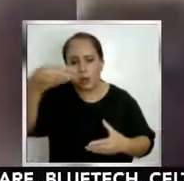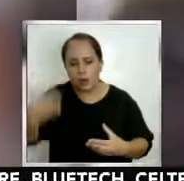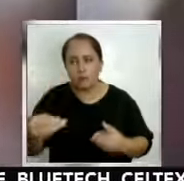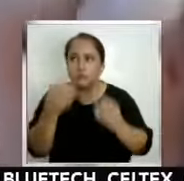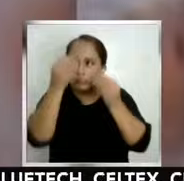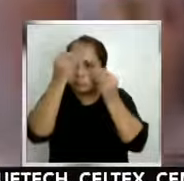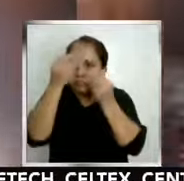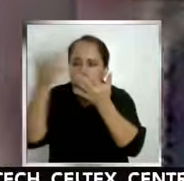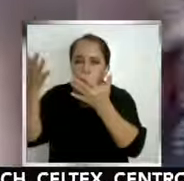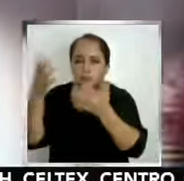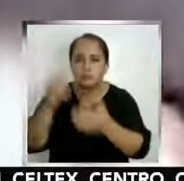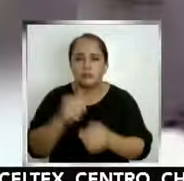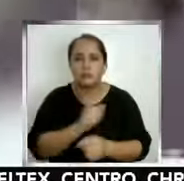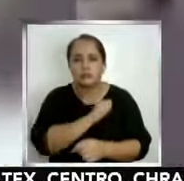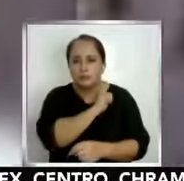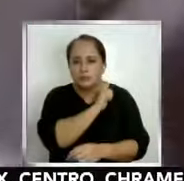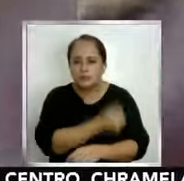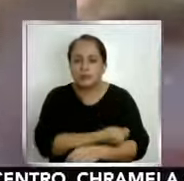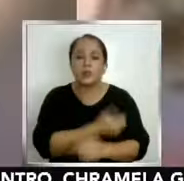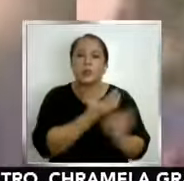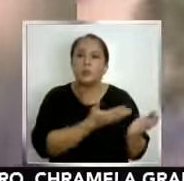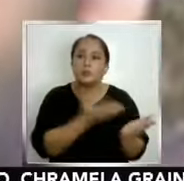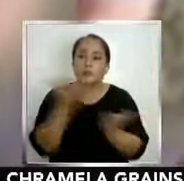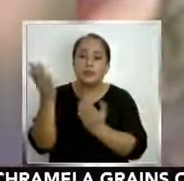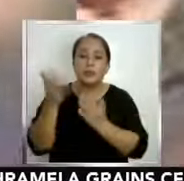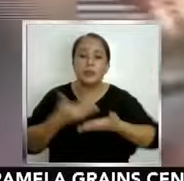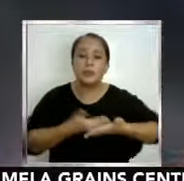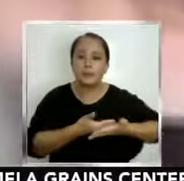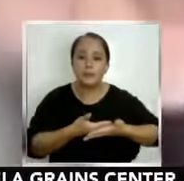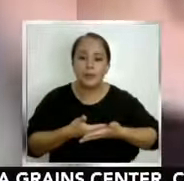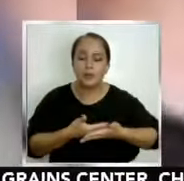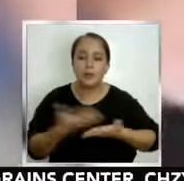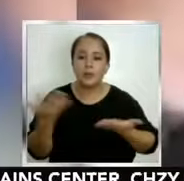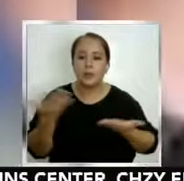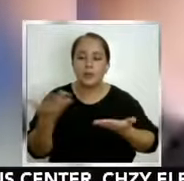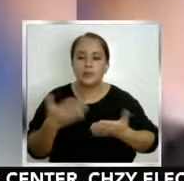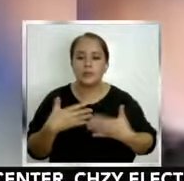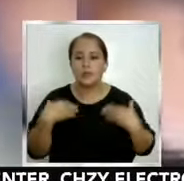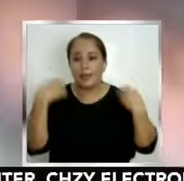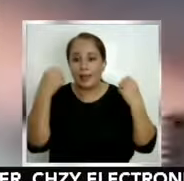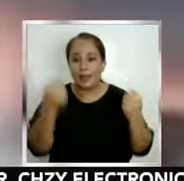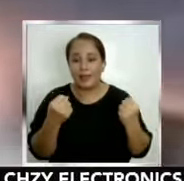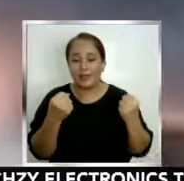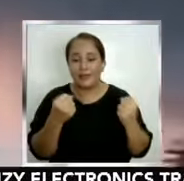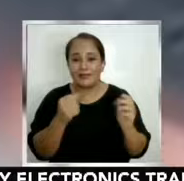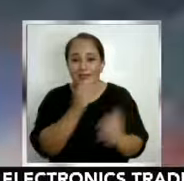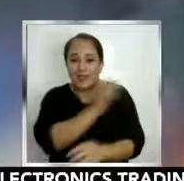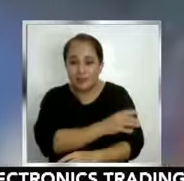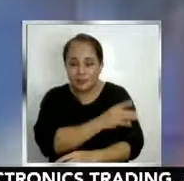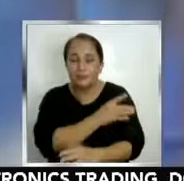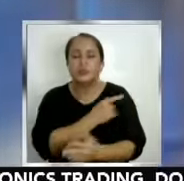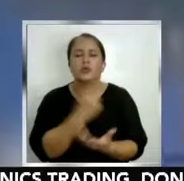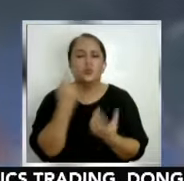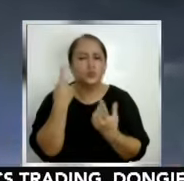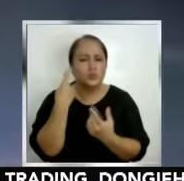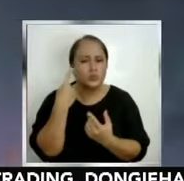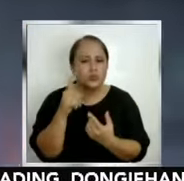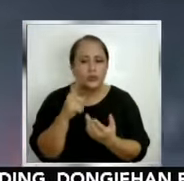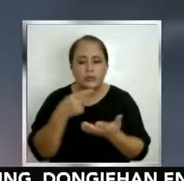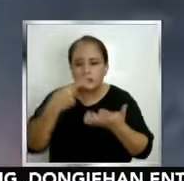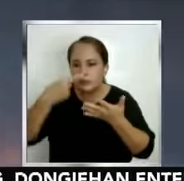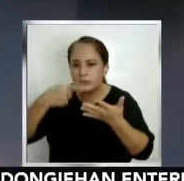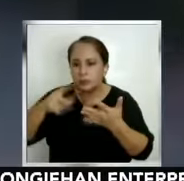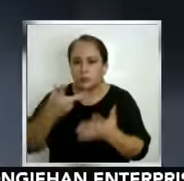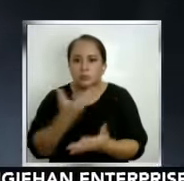otoridad. Dinala namin yung bata sa rural health unit for proper vaccination.